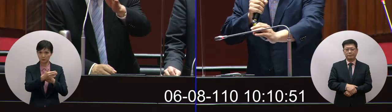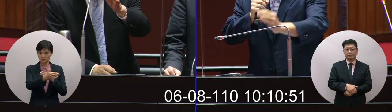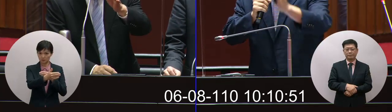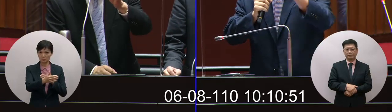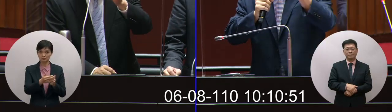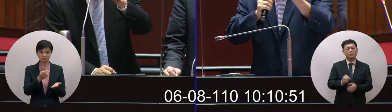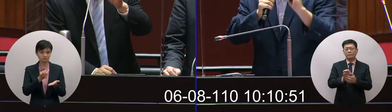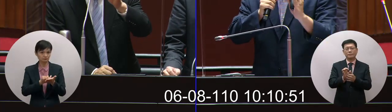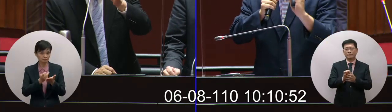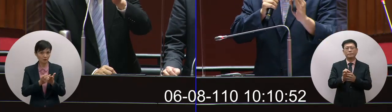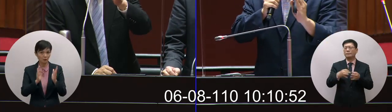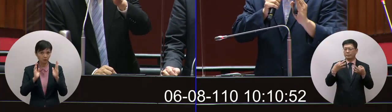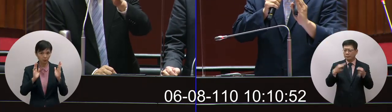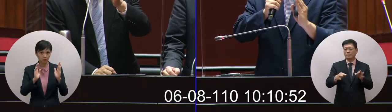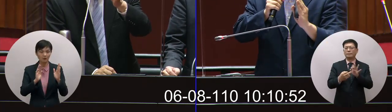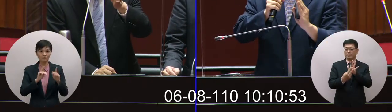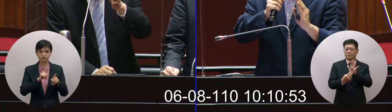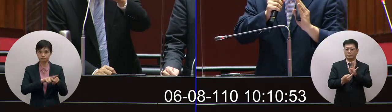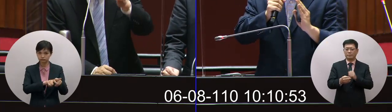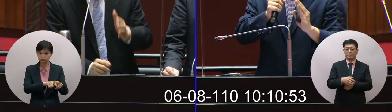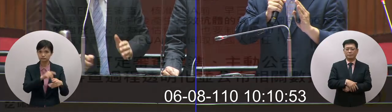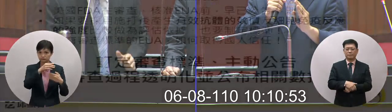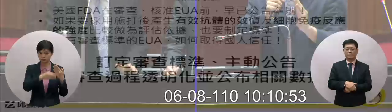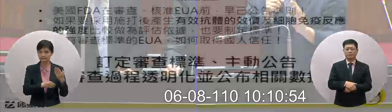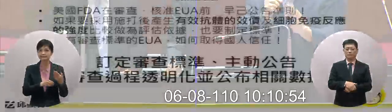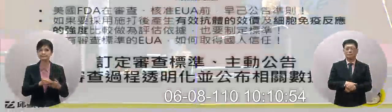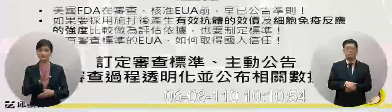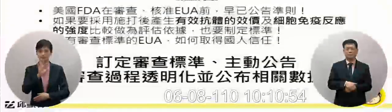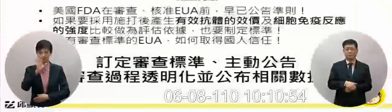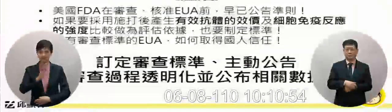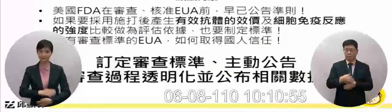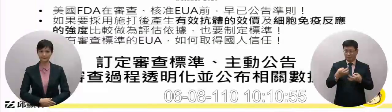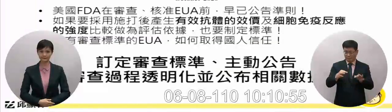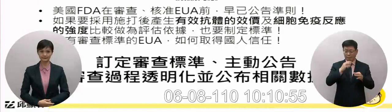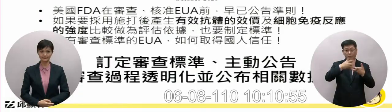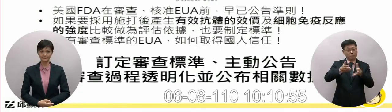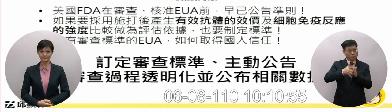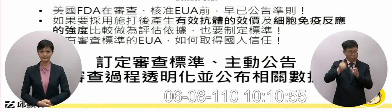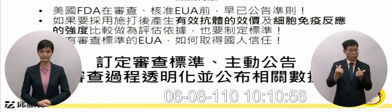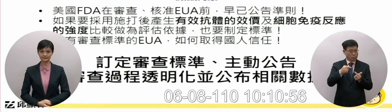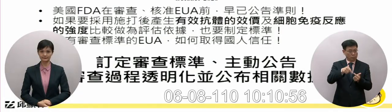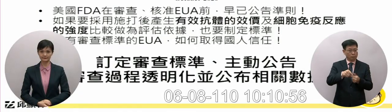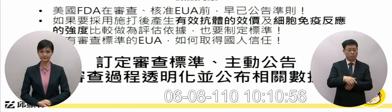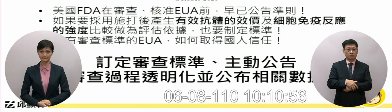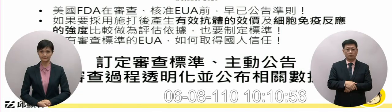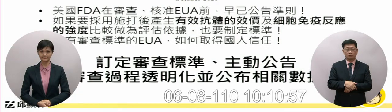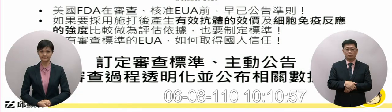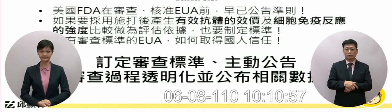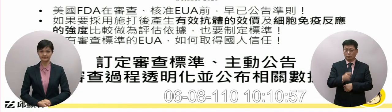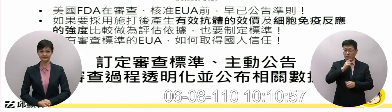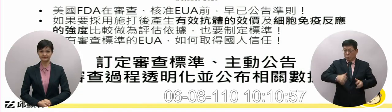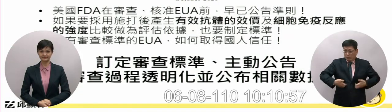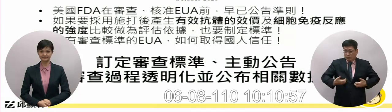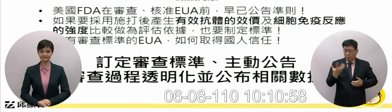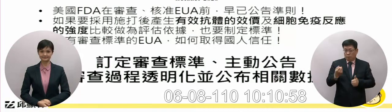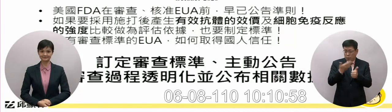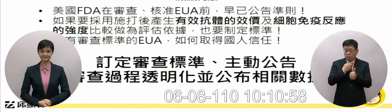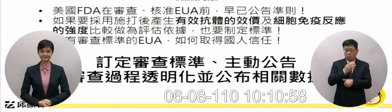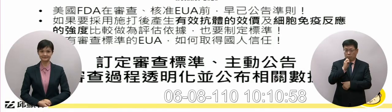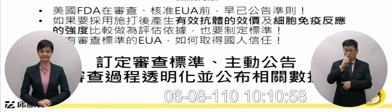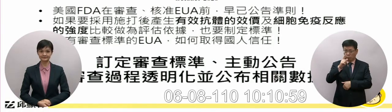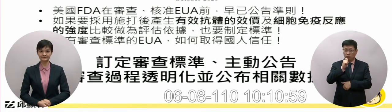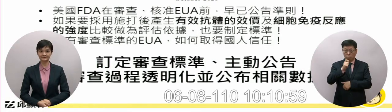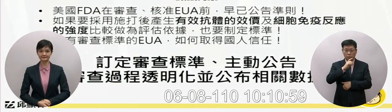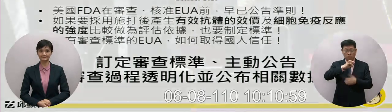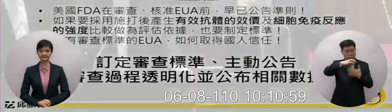依照 相关的 规范。来个进行。 好，部长，就这个部分，这个紧急授权 EUA 的准则跟